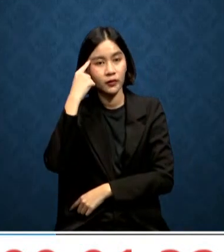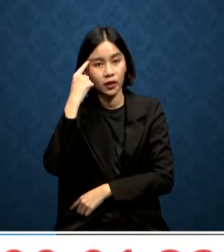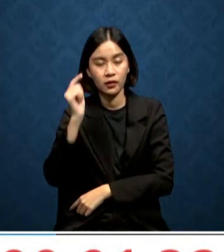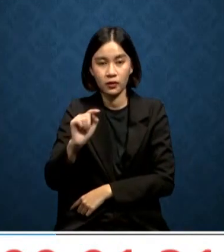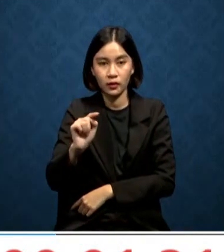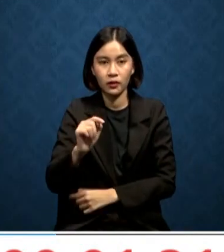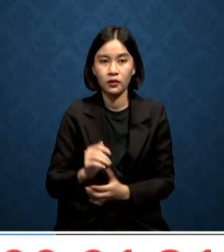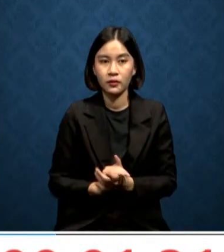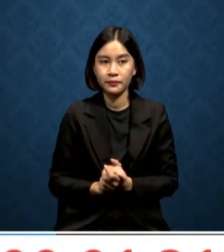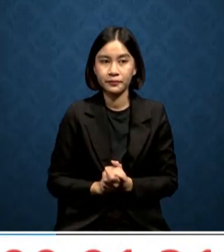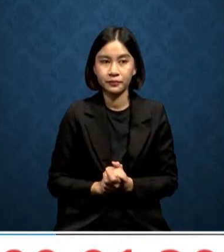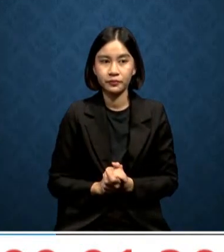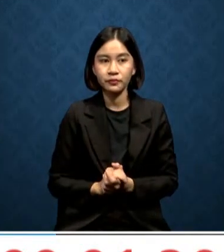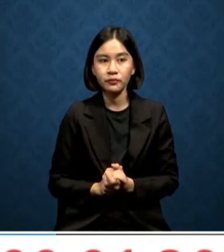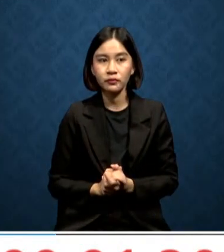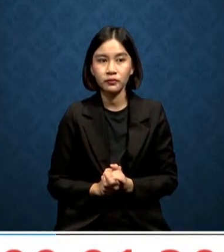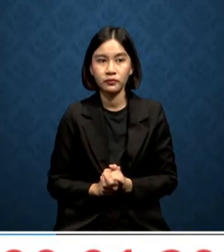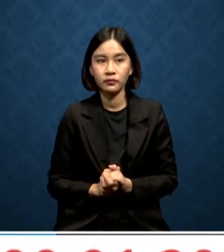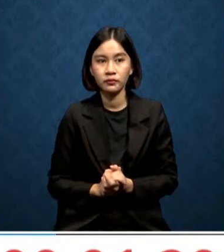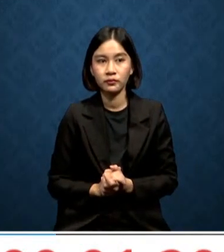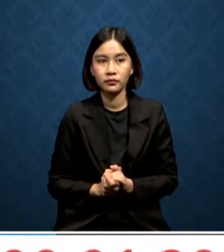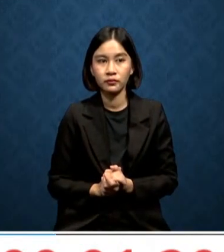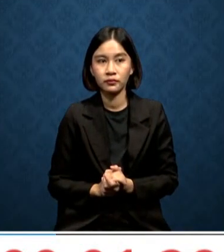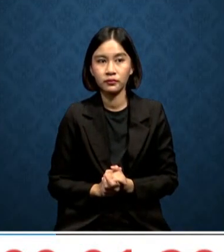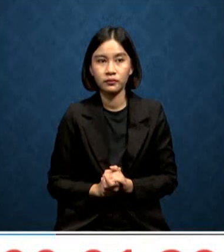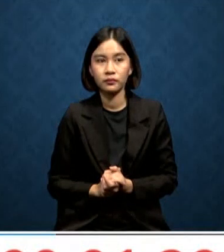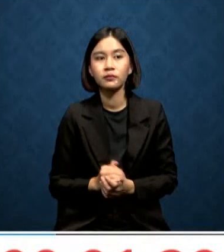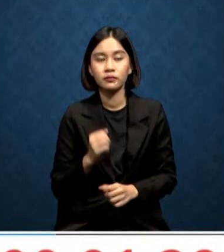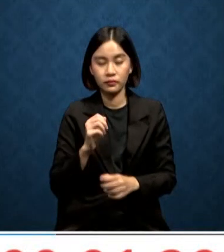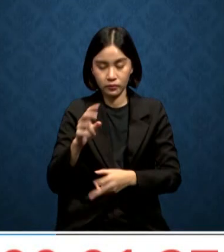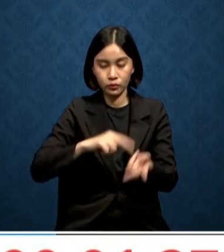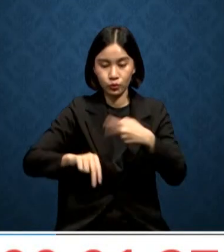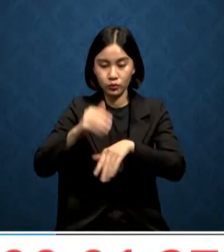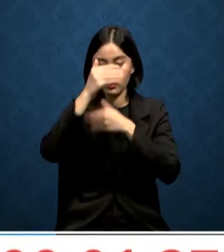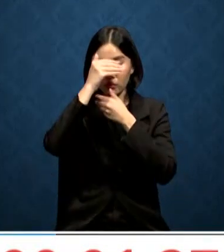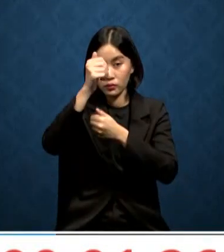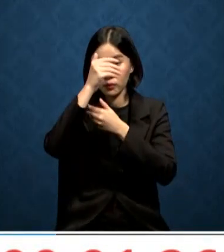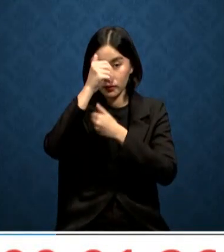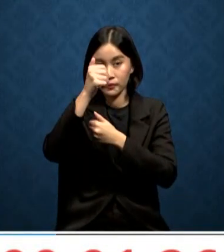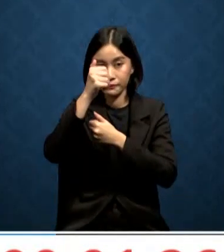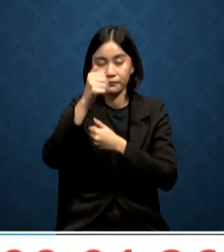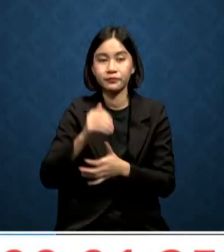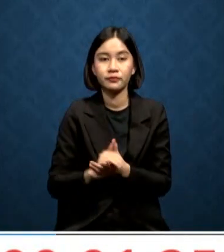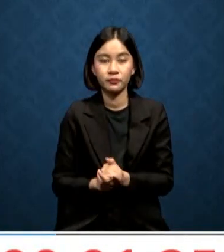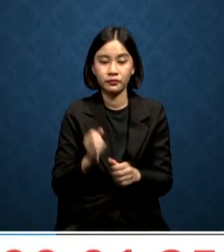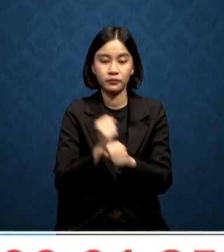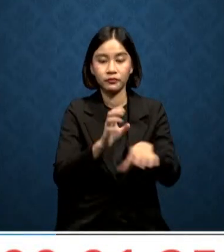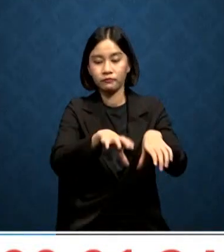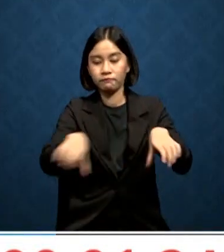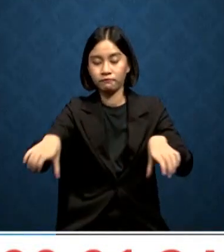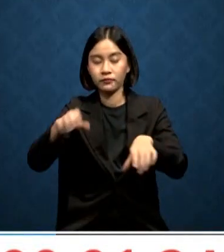ให้หน่วยงานต้นสังกัดเอาใจใส่ดูแลหน่วยงานต่างๆเหล่